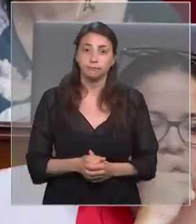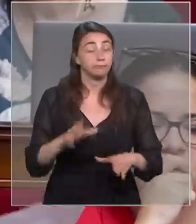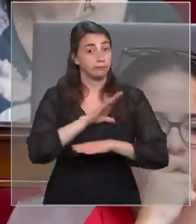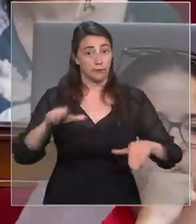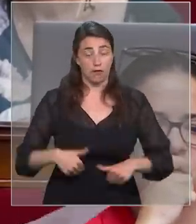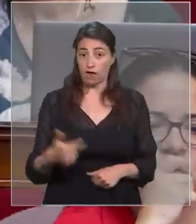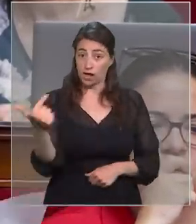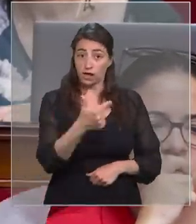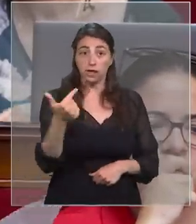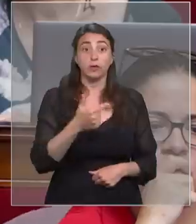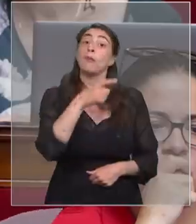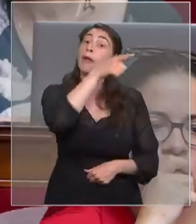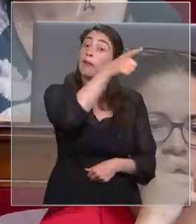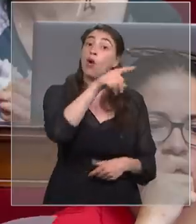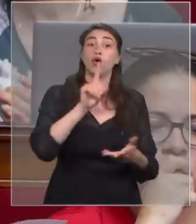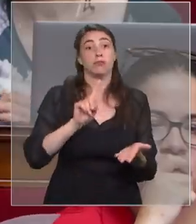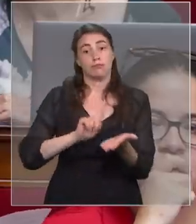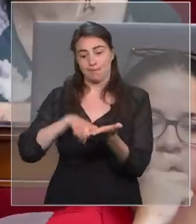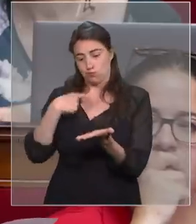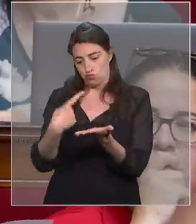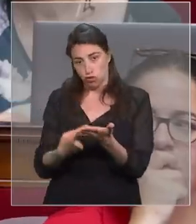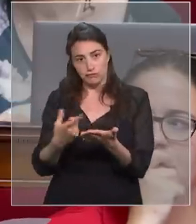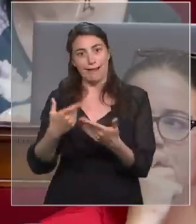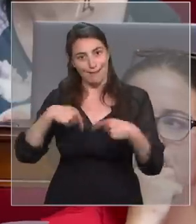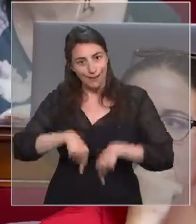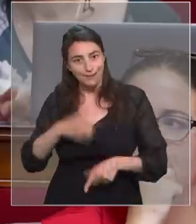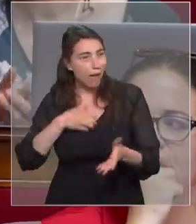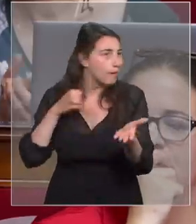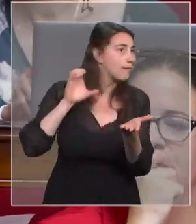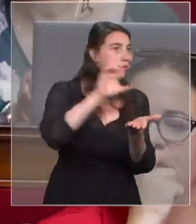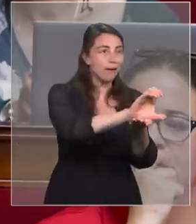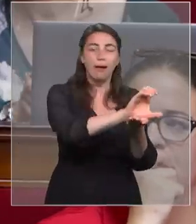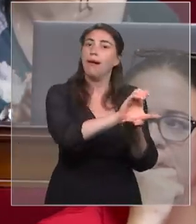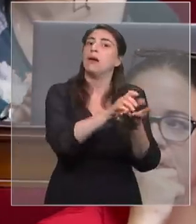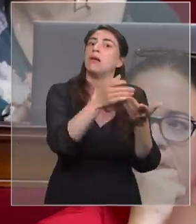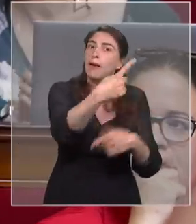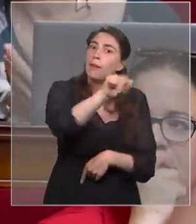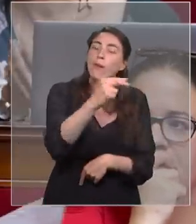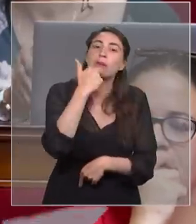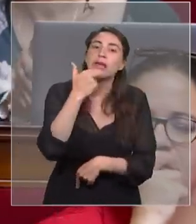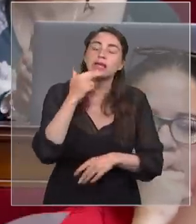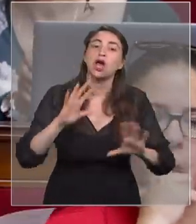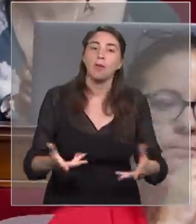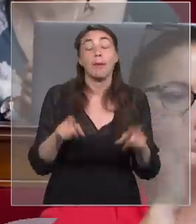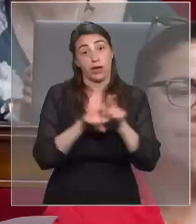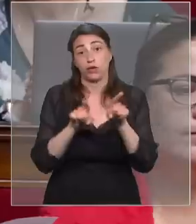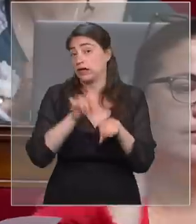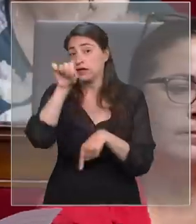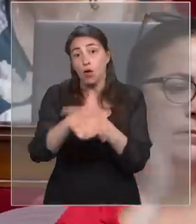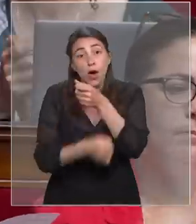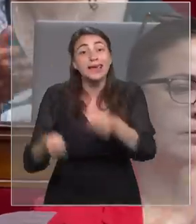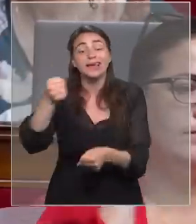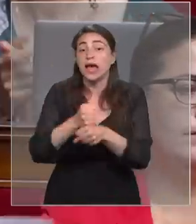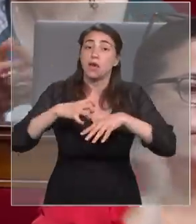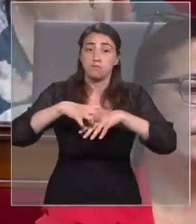des fonds publics par Sanofi et les autres ? Et quand allez-vous vous décider à mettre en place un pôle public du médicament, seule garantie d'une